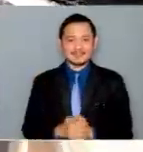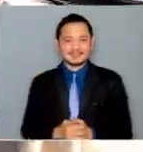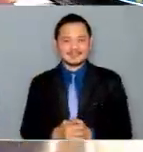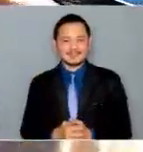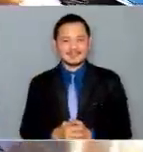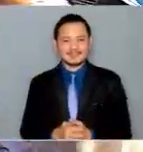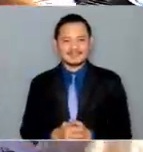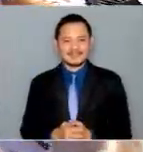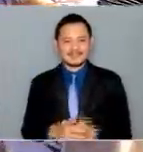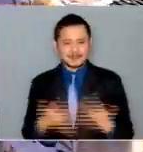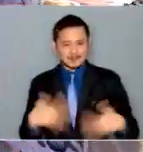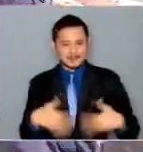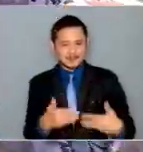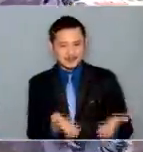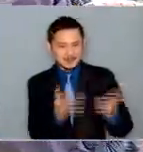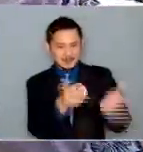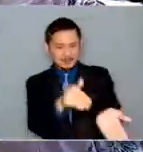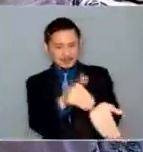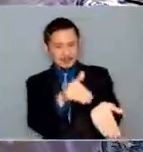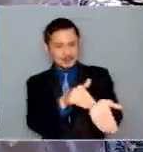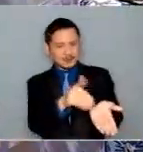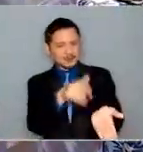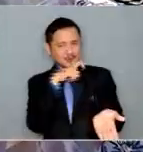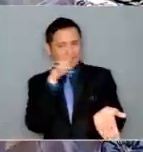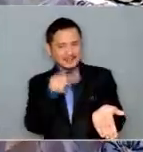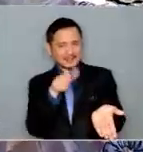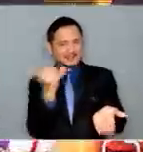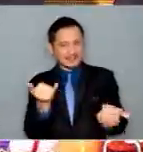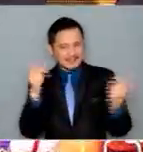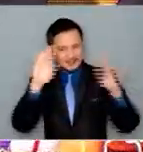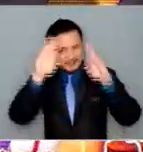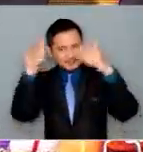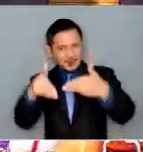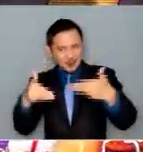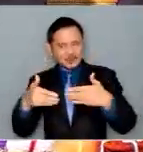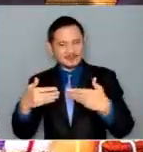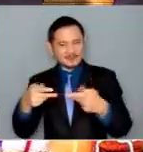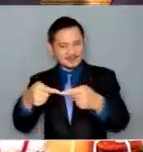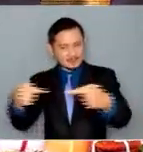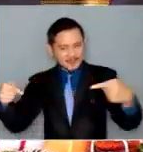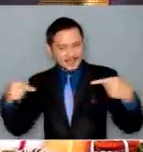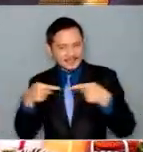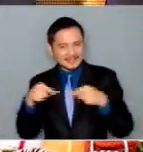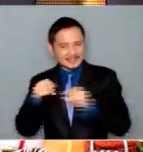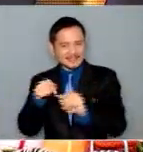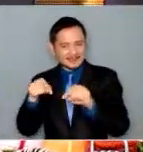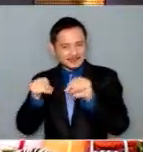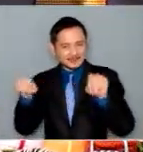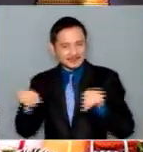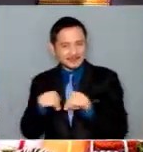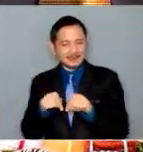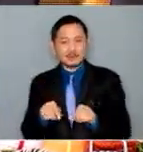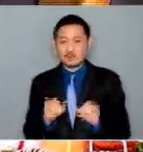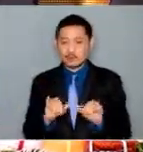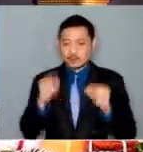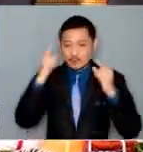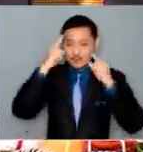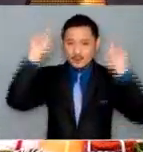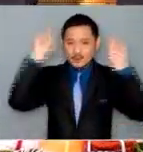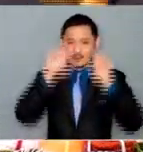na yung pagka-doktora ni Dr. Matrix. Ano, Placemat Queen na talaga. Oo. Pero success story kasi ito na pwede